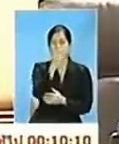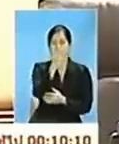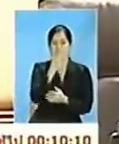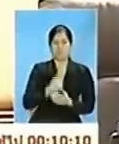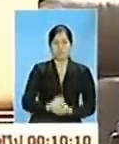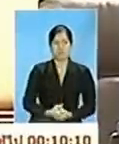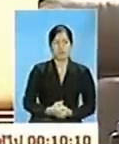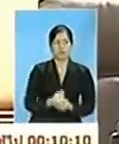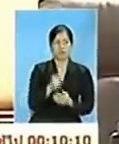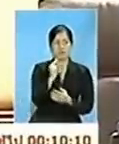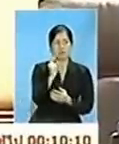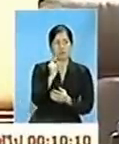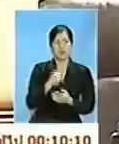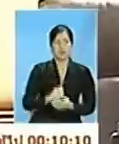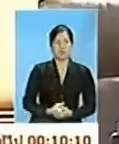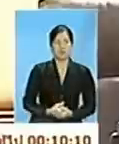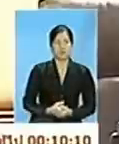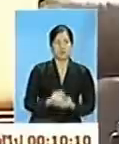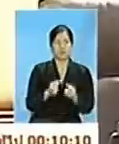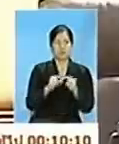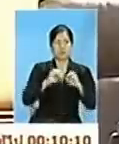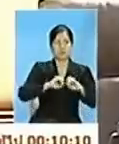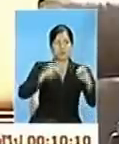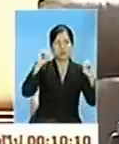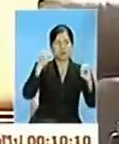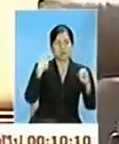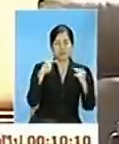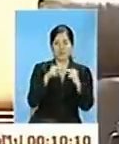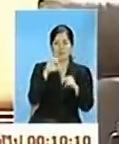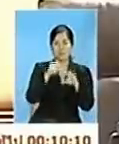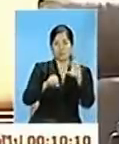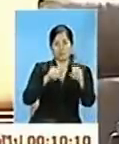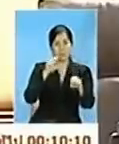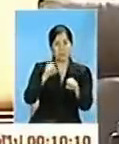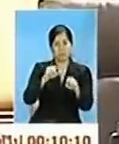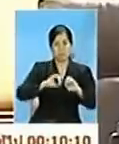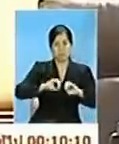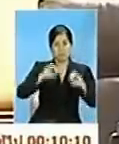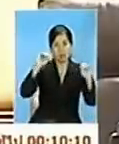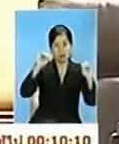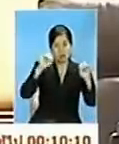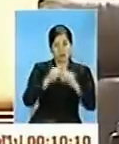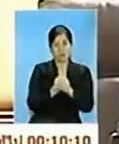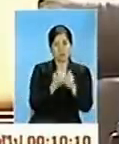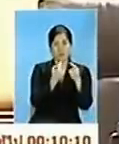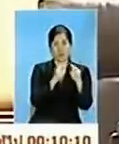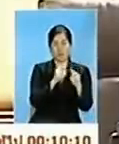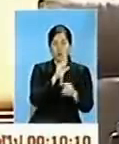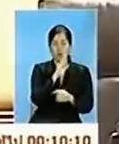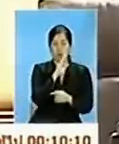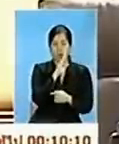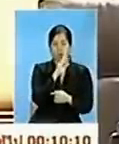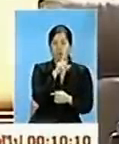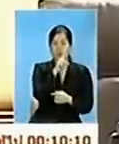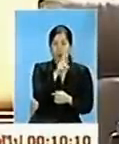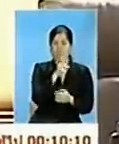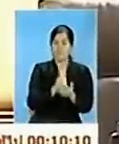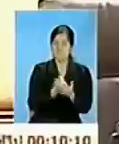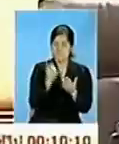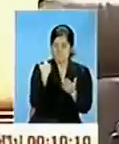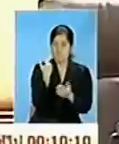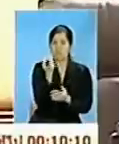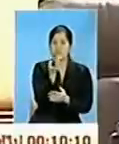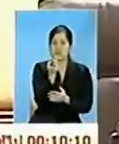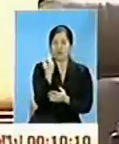น้ำเต้าไม่เคยมีสถิติจับได้แต่ถามว่ามีบ้างไหมผมก็ยืนยันว่ามีบ้